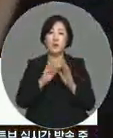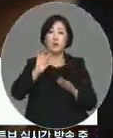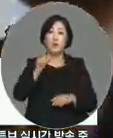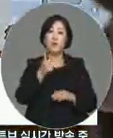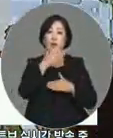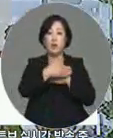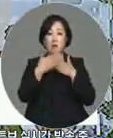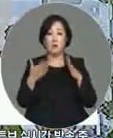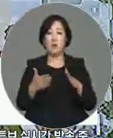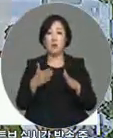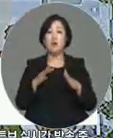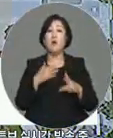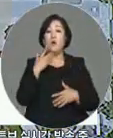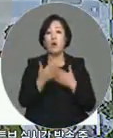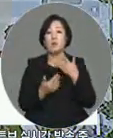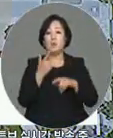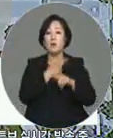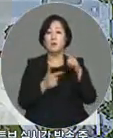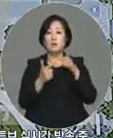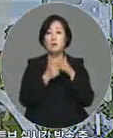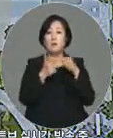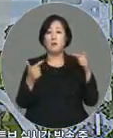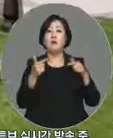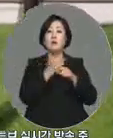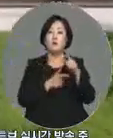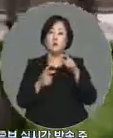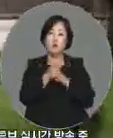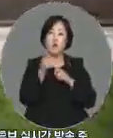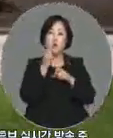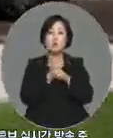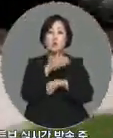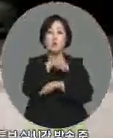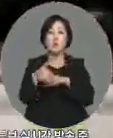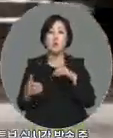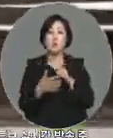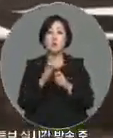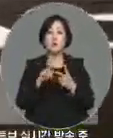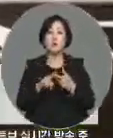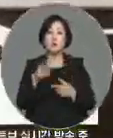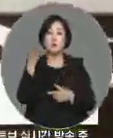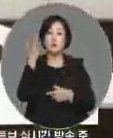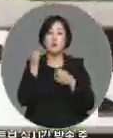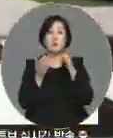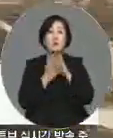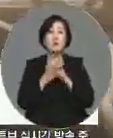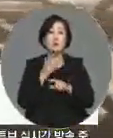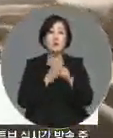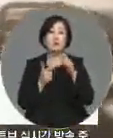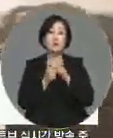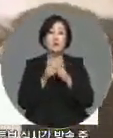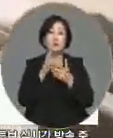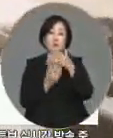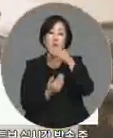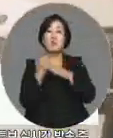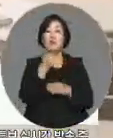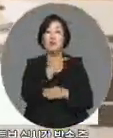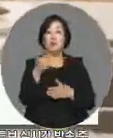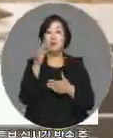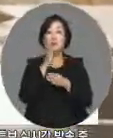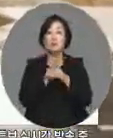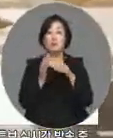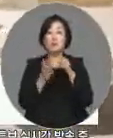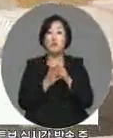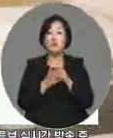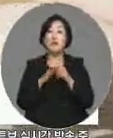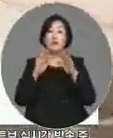확대해 화상치료 기능을 추가한다는 구상입니다. 문제를 좀 이렇게 부각을 시켜서 조금 더 빨리 이런